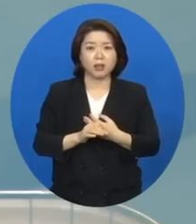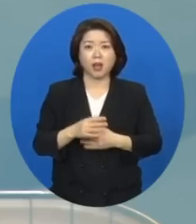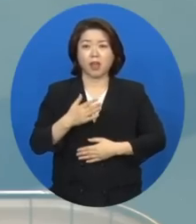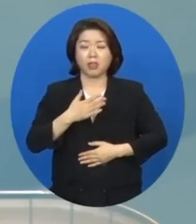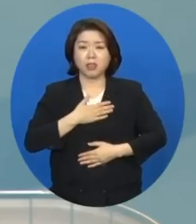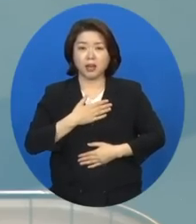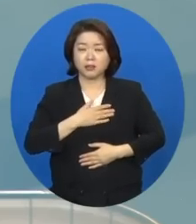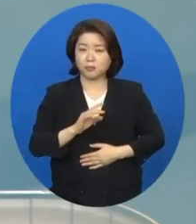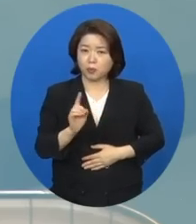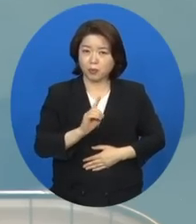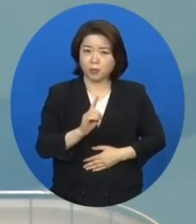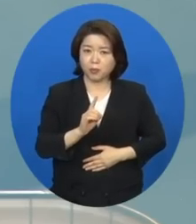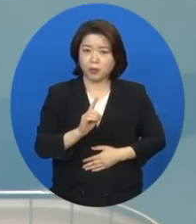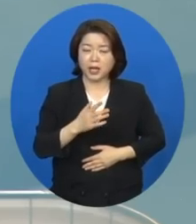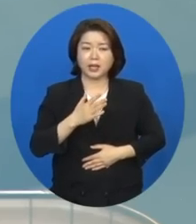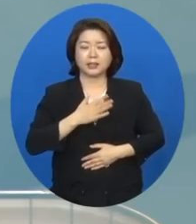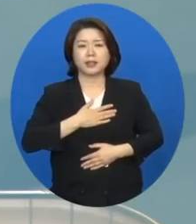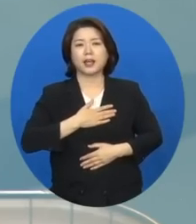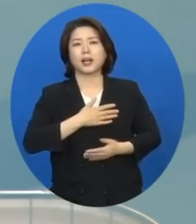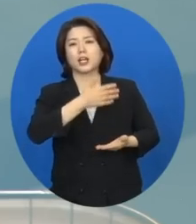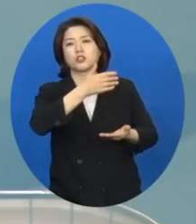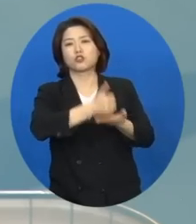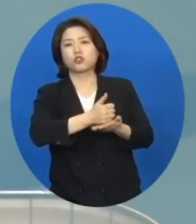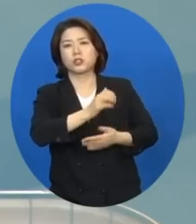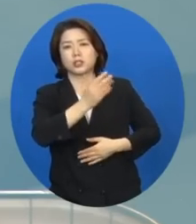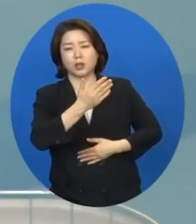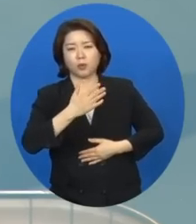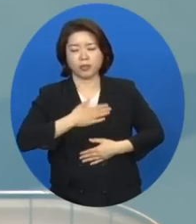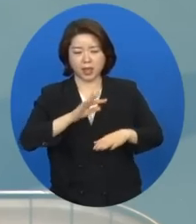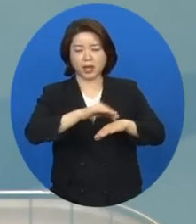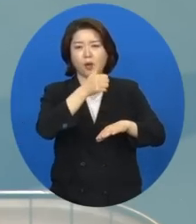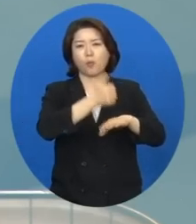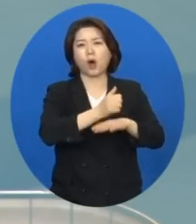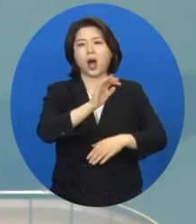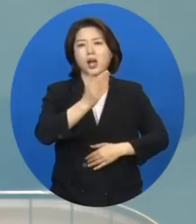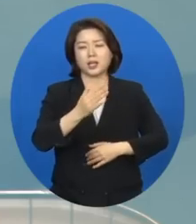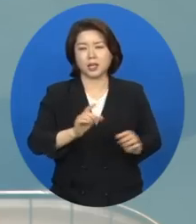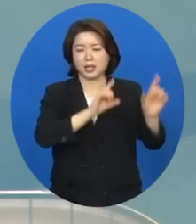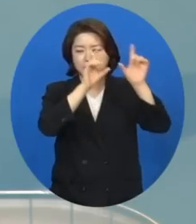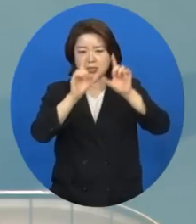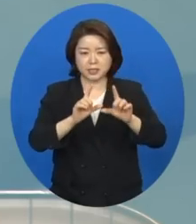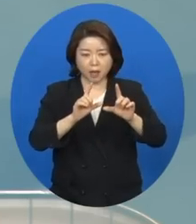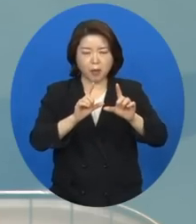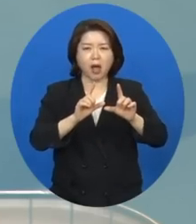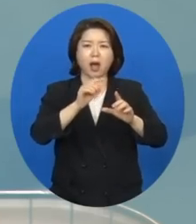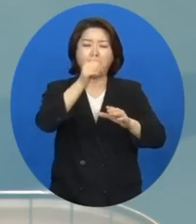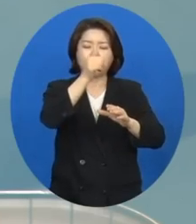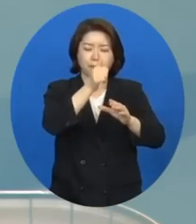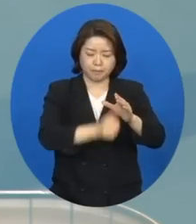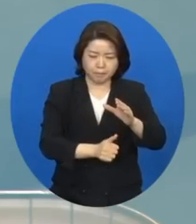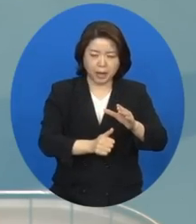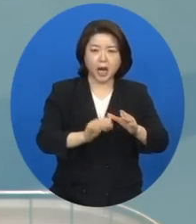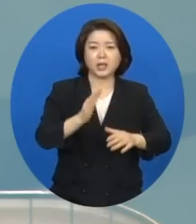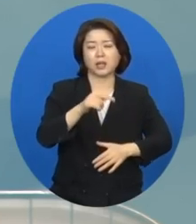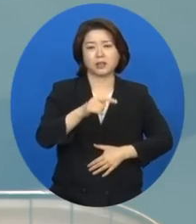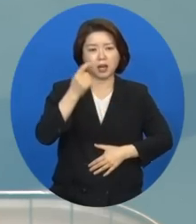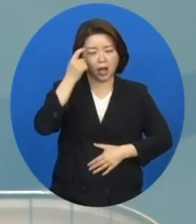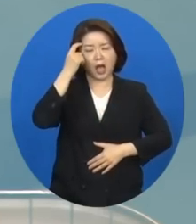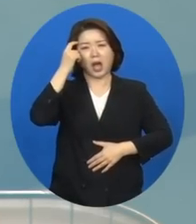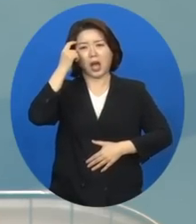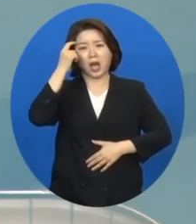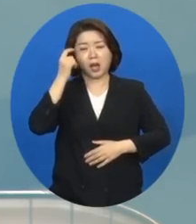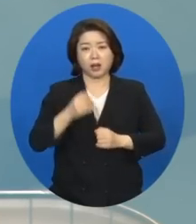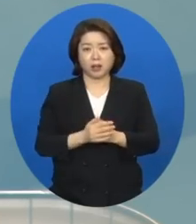나는 내가 주인이 되고 내가 왕이 되는 삶을 살게 된다는 것을 알게 되었습니다.